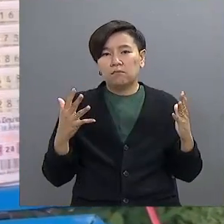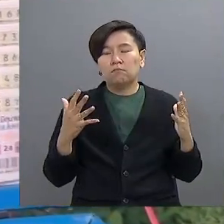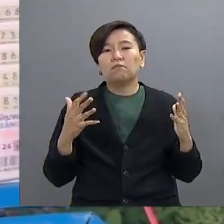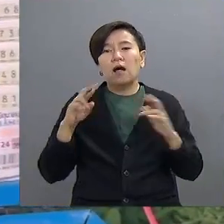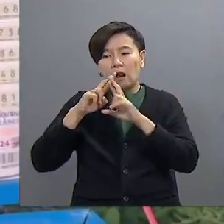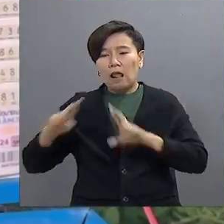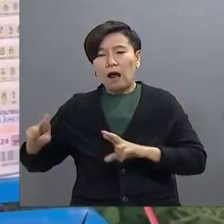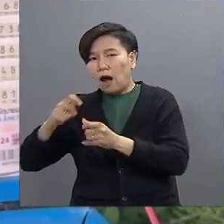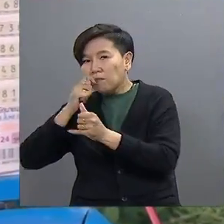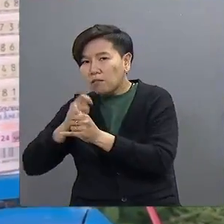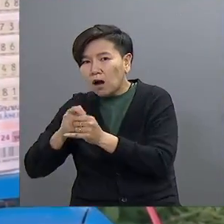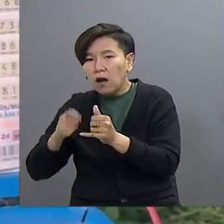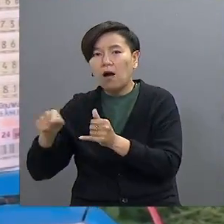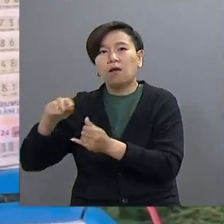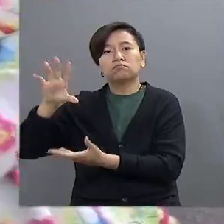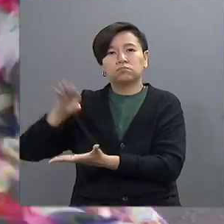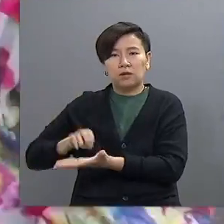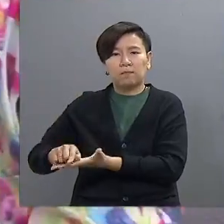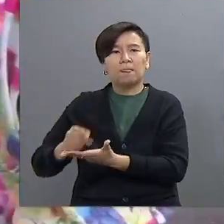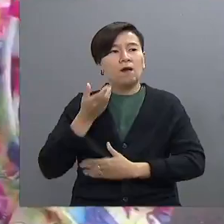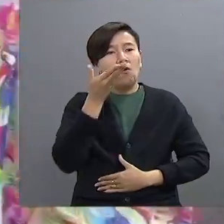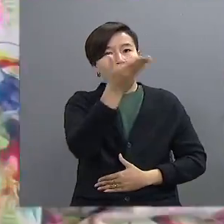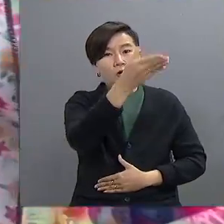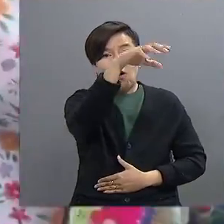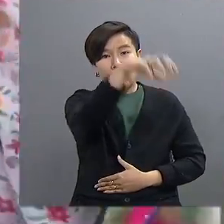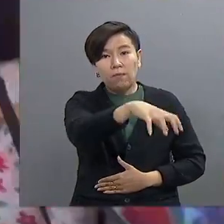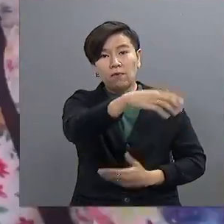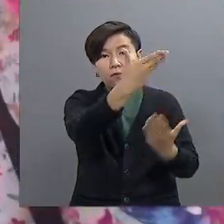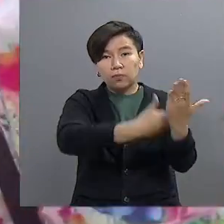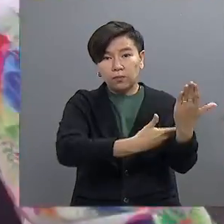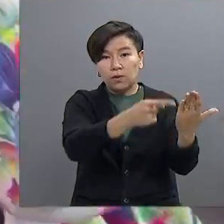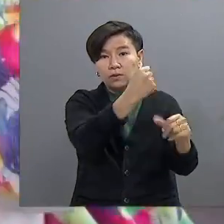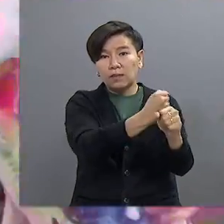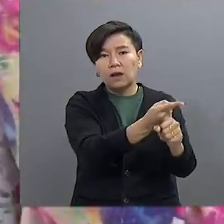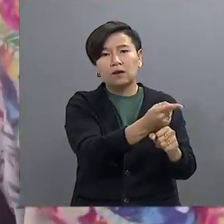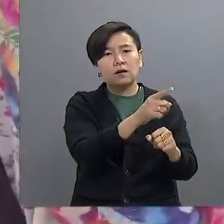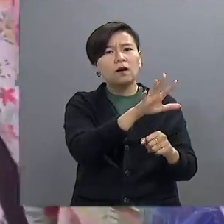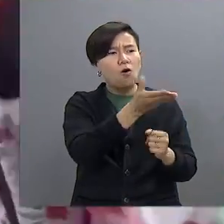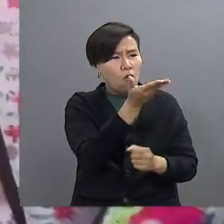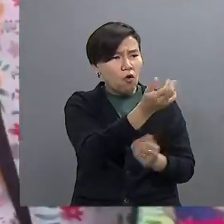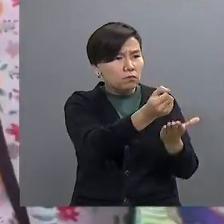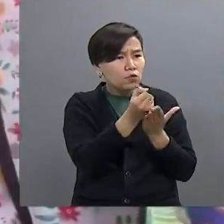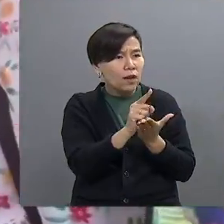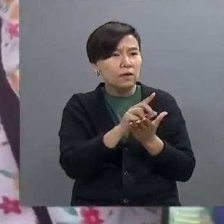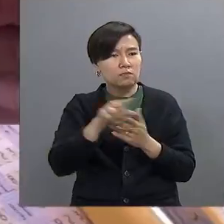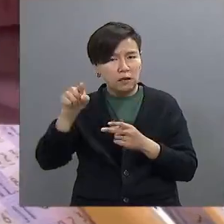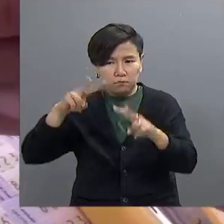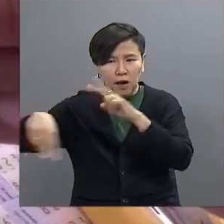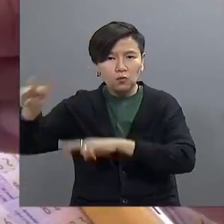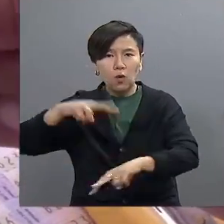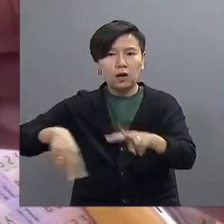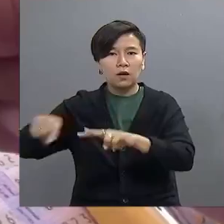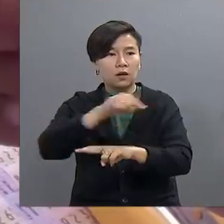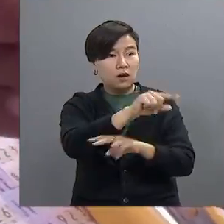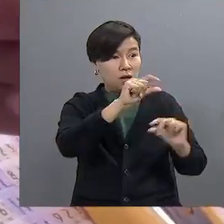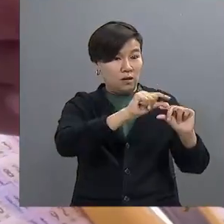ลากเนี่ยไปตรวจสอบข้อมูลรายบุคคลเลยของคนที่ได้รับโควต้าเนี่ยก็รับไปแล้วเนี่ยจำหน่ายด้วยตัวเองหรือเปล่าคือถ้าไม่ได้จำหน่ายด้ว